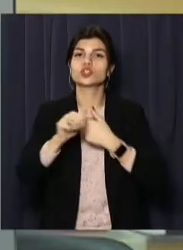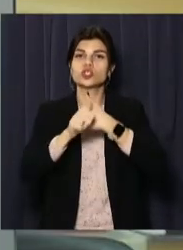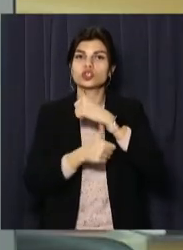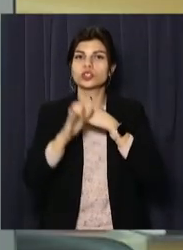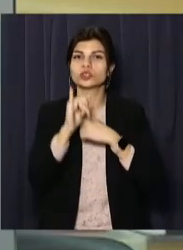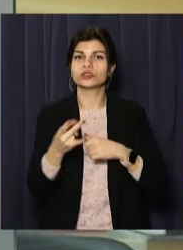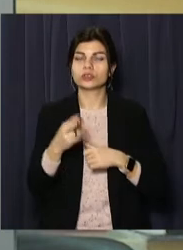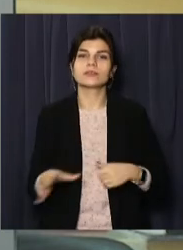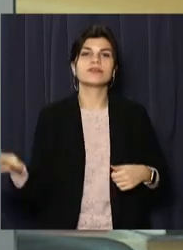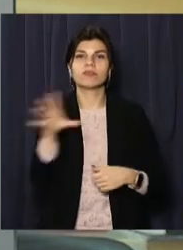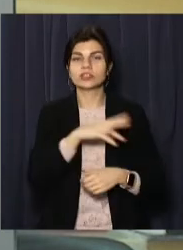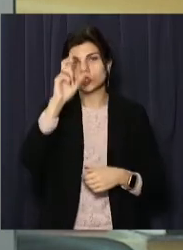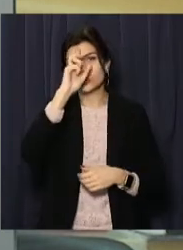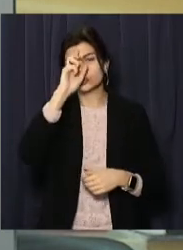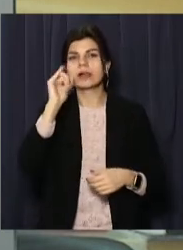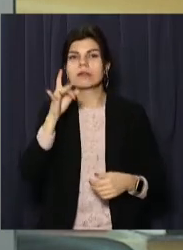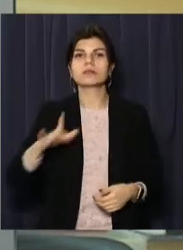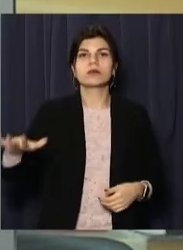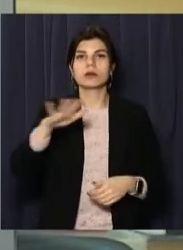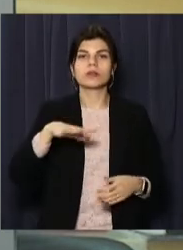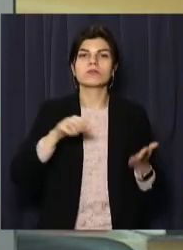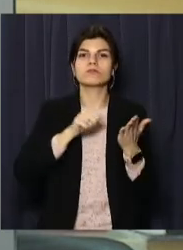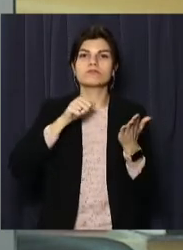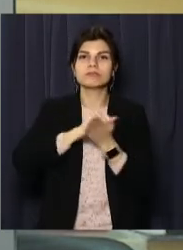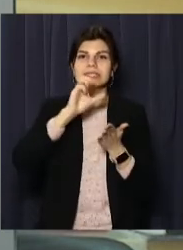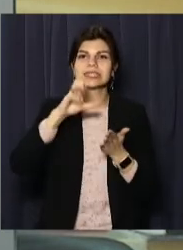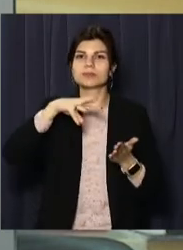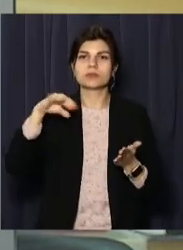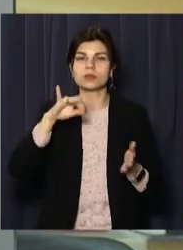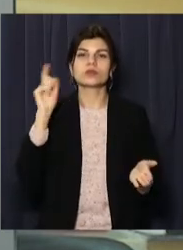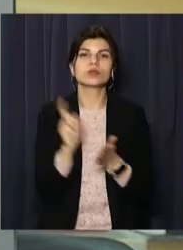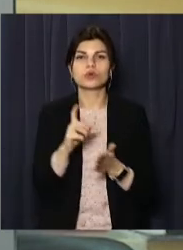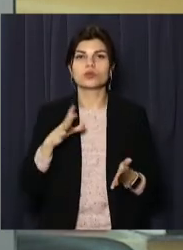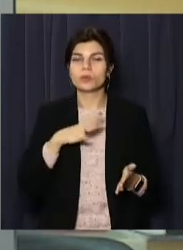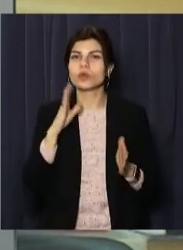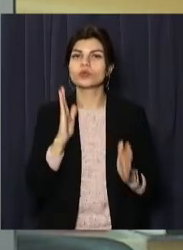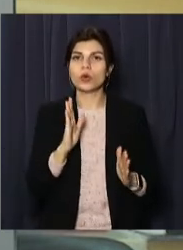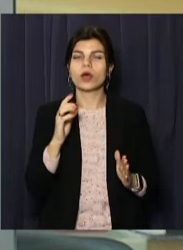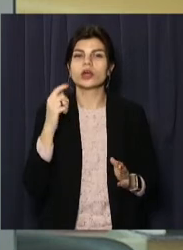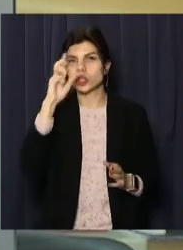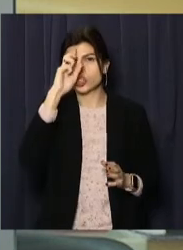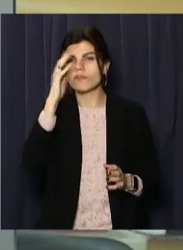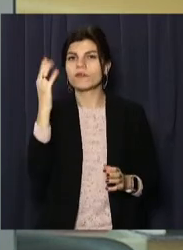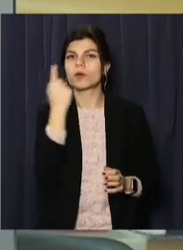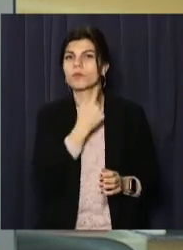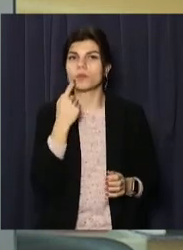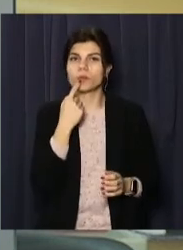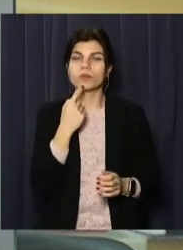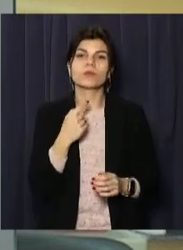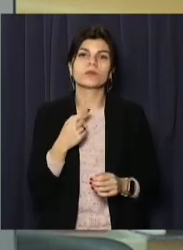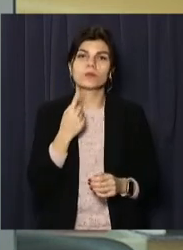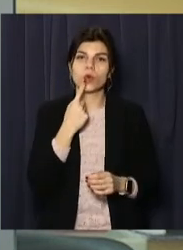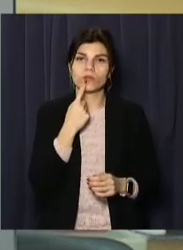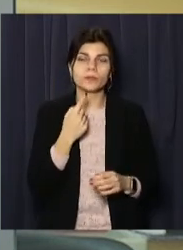16 січня всі загальнодержавні та регіональні друковані ЗМІ мають виходити державною мовою. Донедавна в кіосках